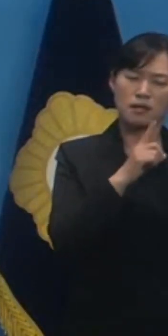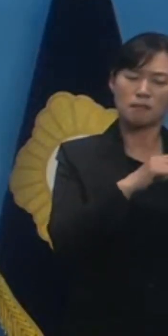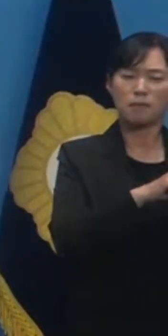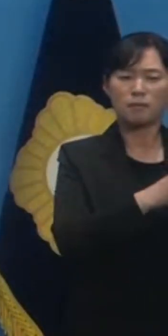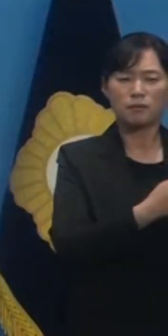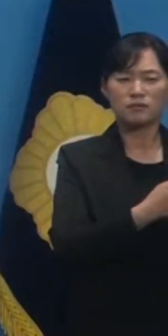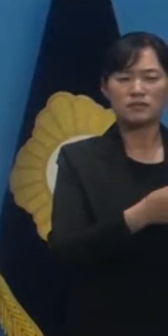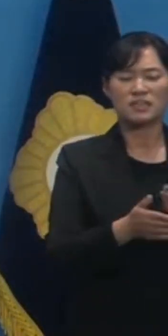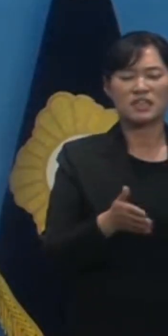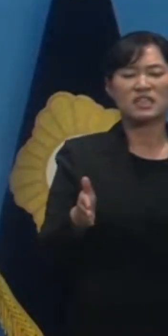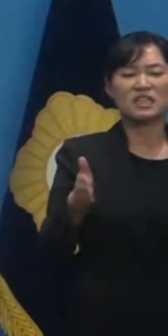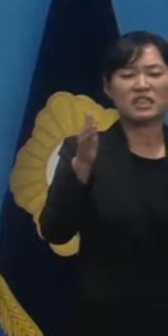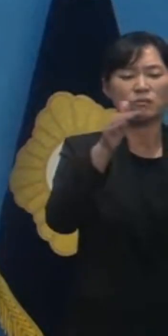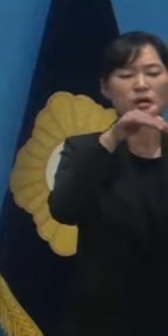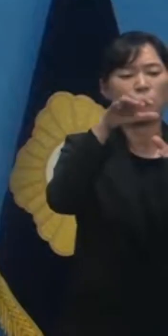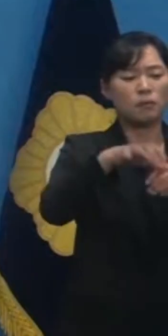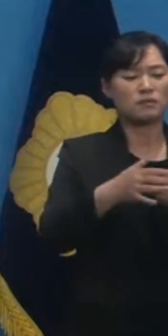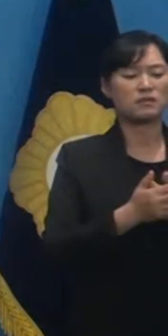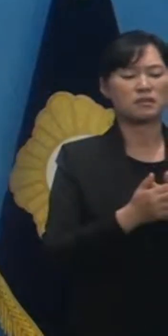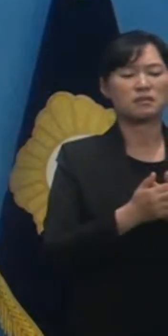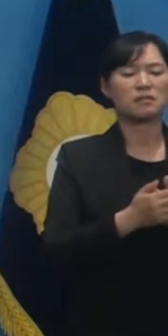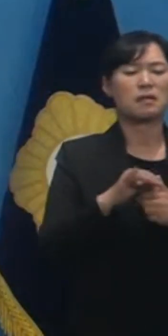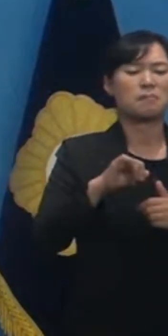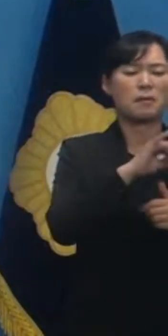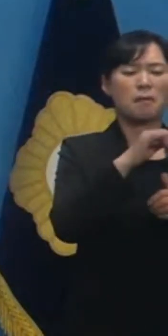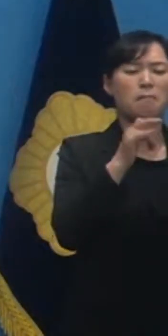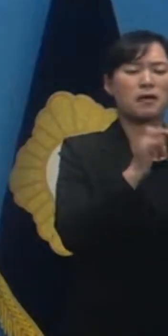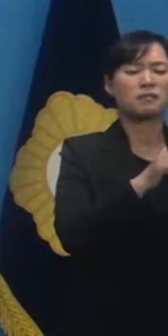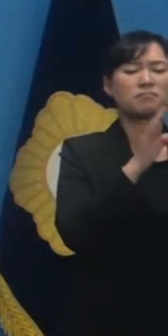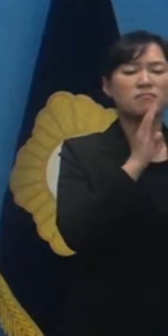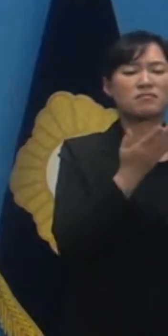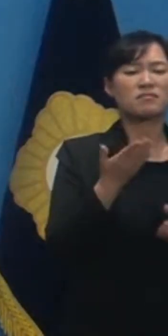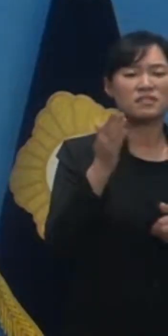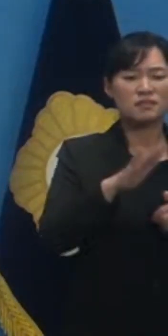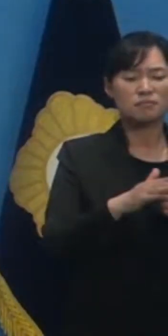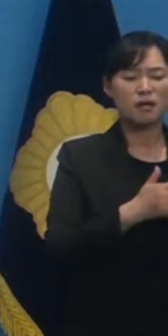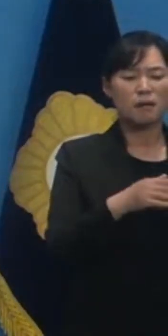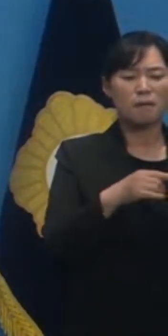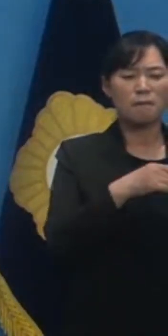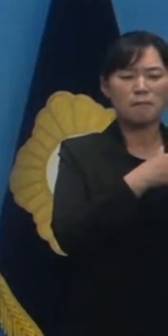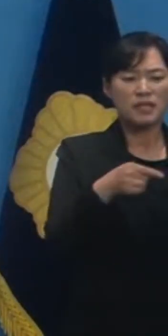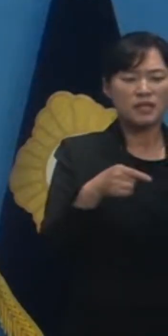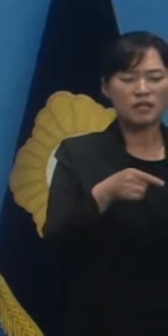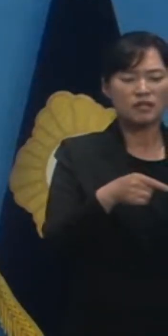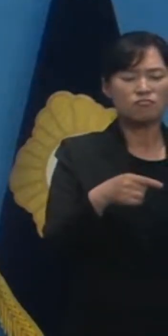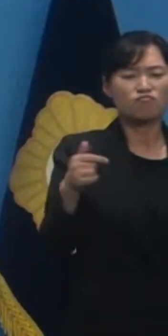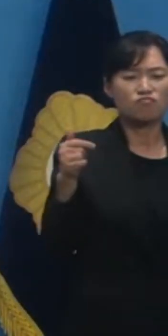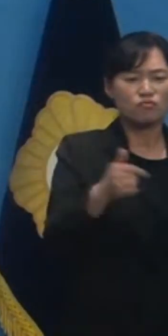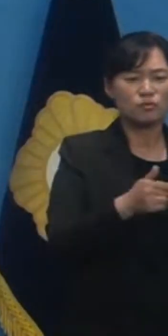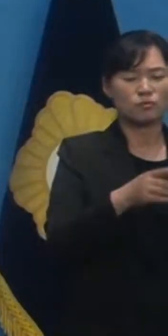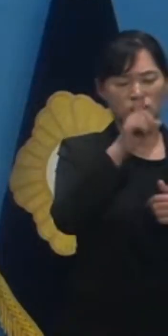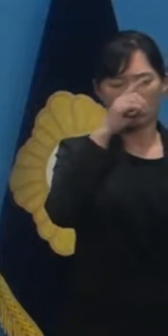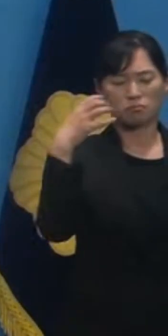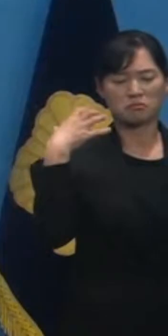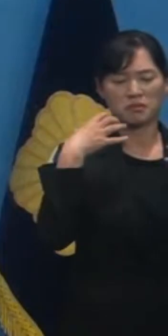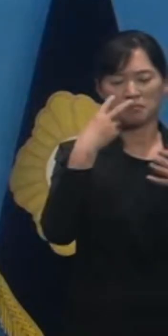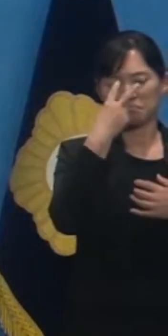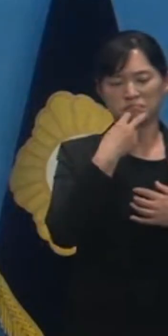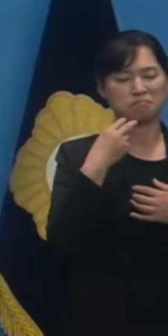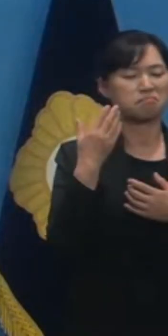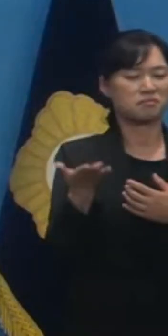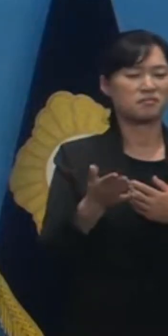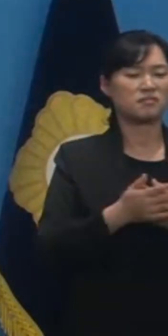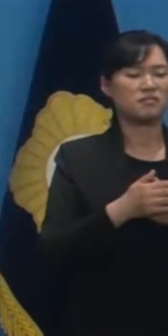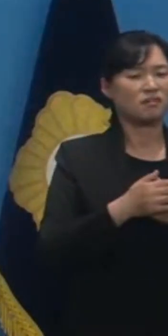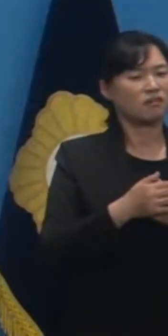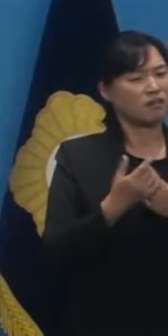발표는 기관들이 감염 사실을 인정하면서도 실제 피해 여부를 축소하거나 은폐하고 정부가 눈 감아주고 있는 것은